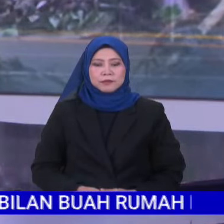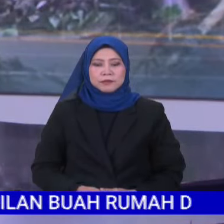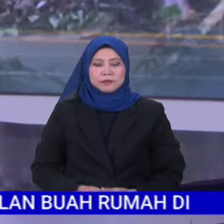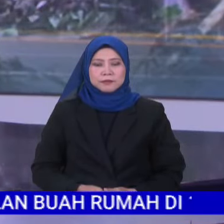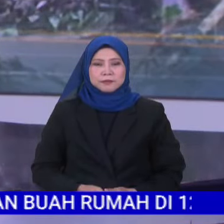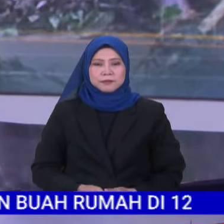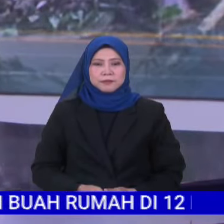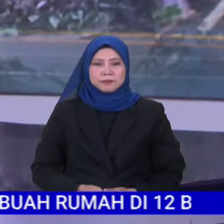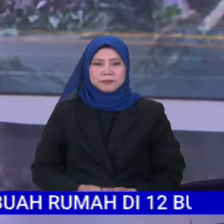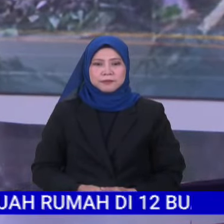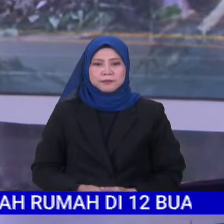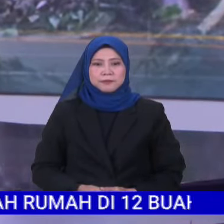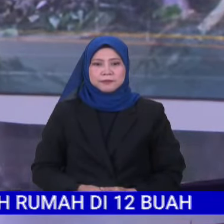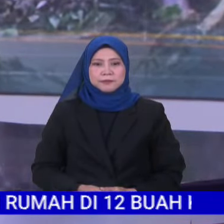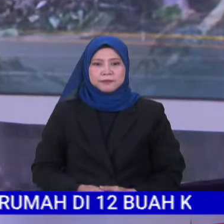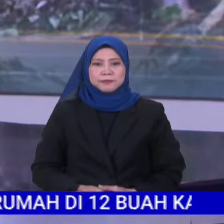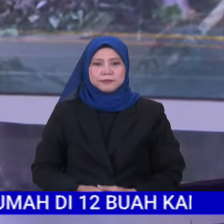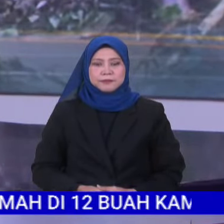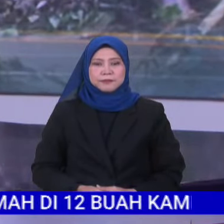hai hai